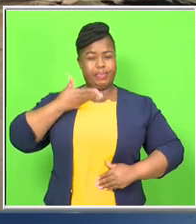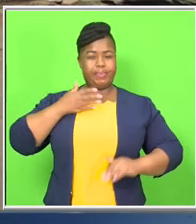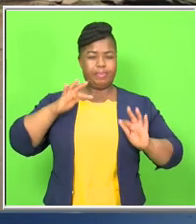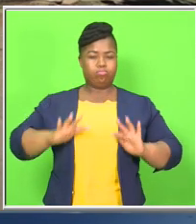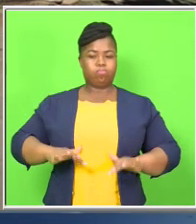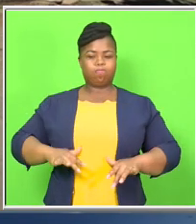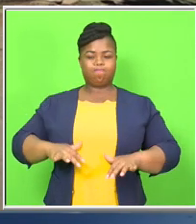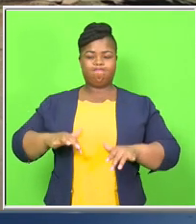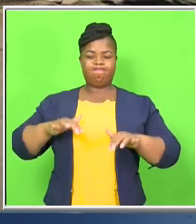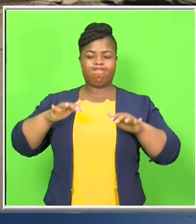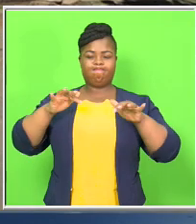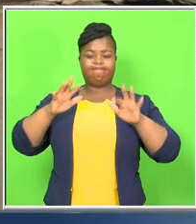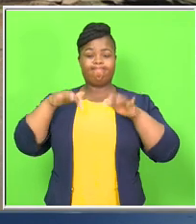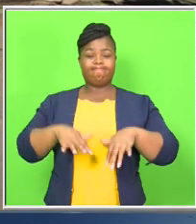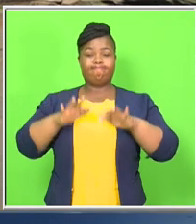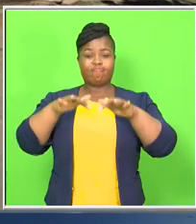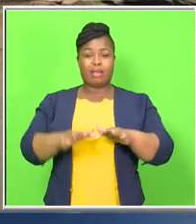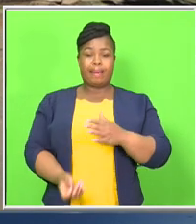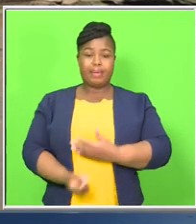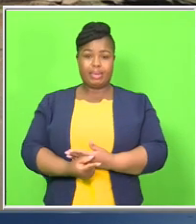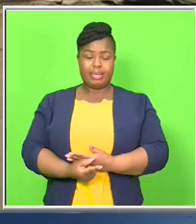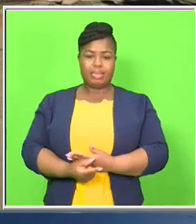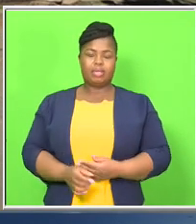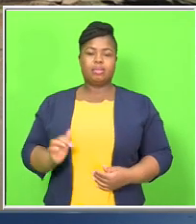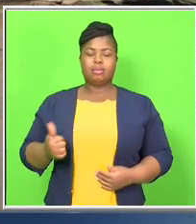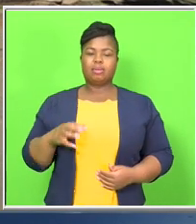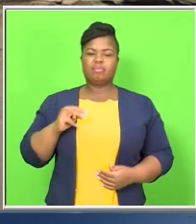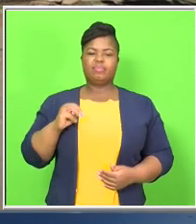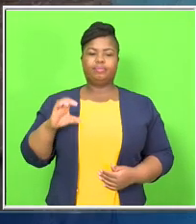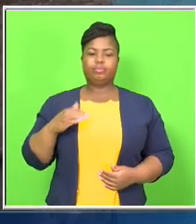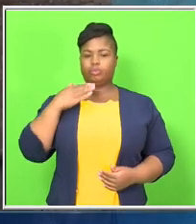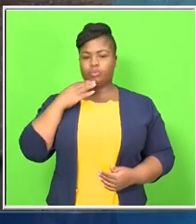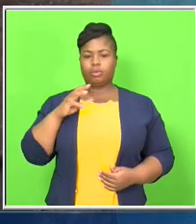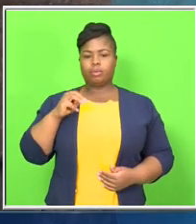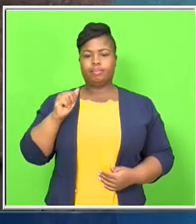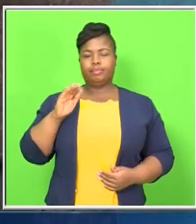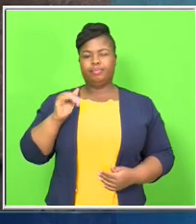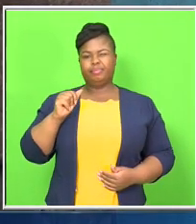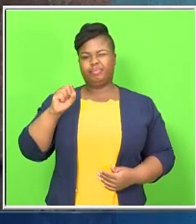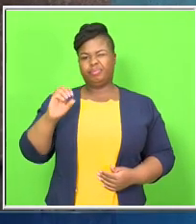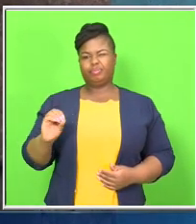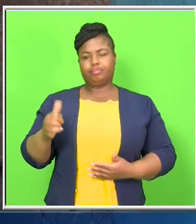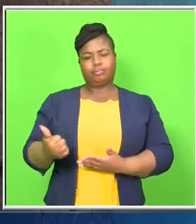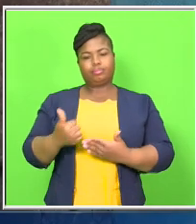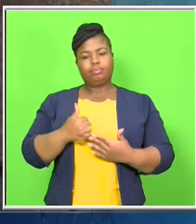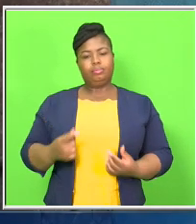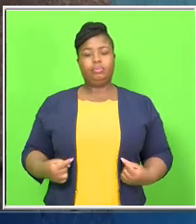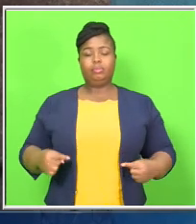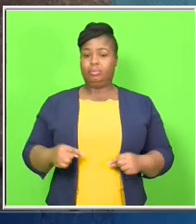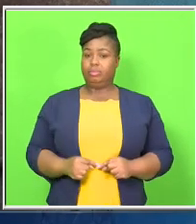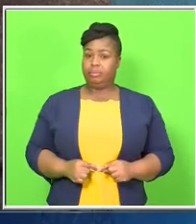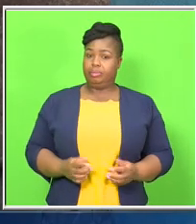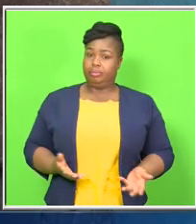Washuku kutige kusee kona MMC umabasu Wazwa vila nyo sizo kuduku kutige